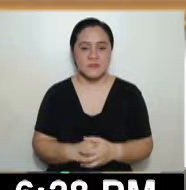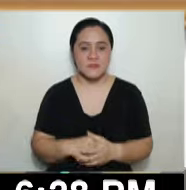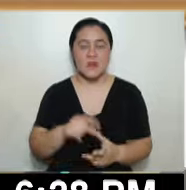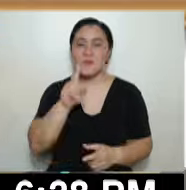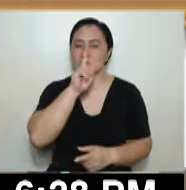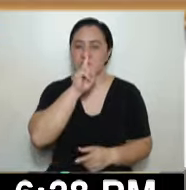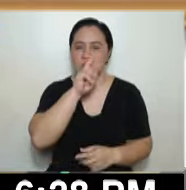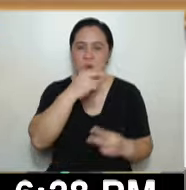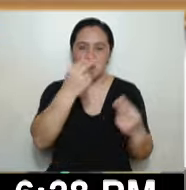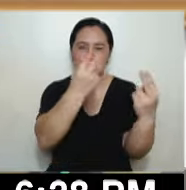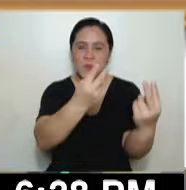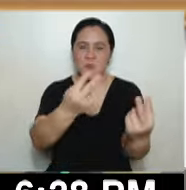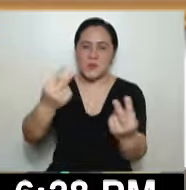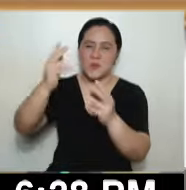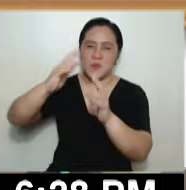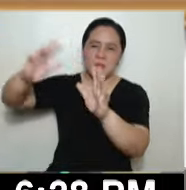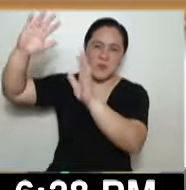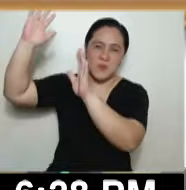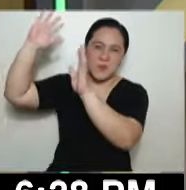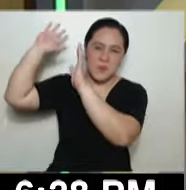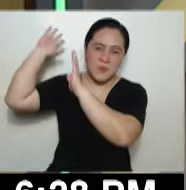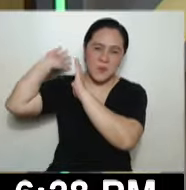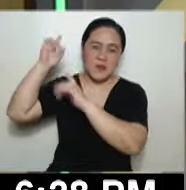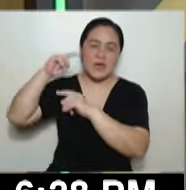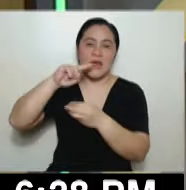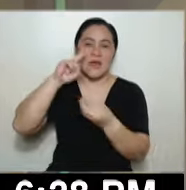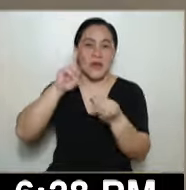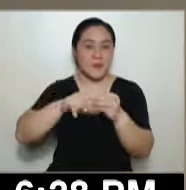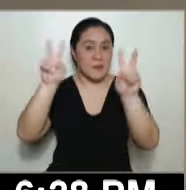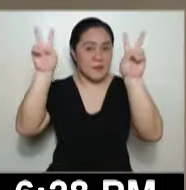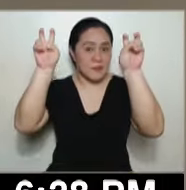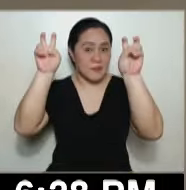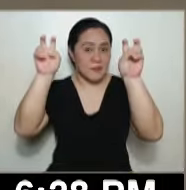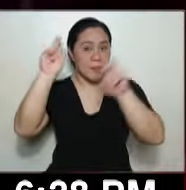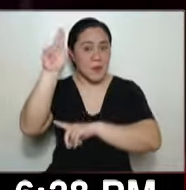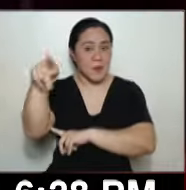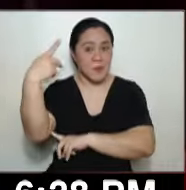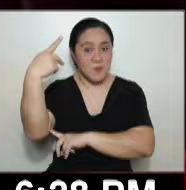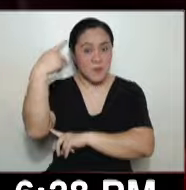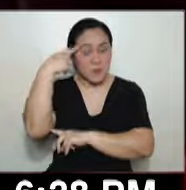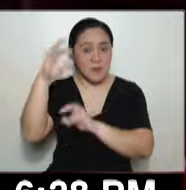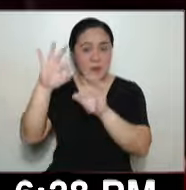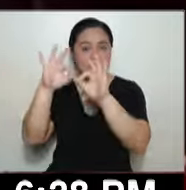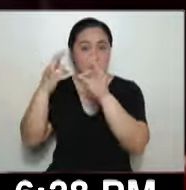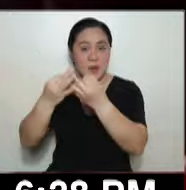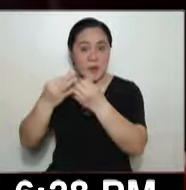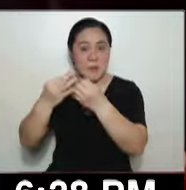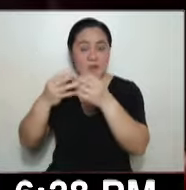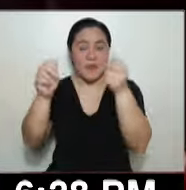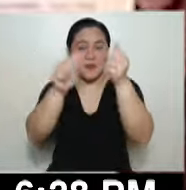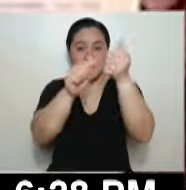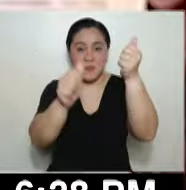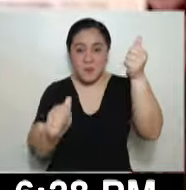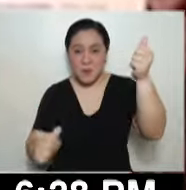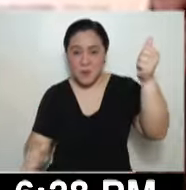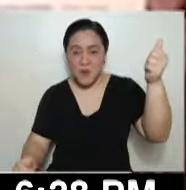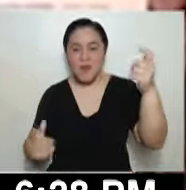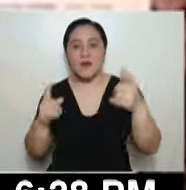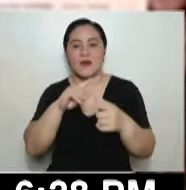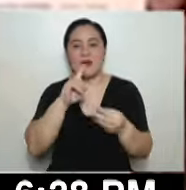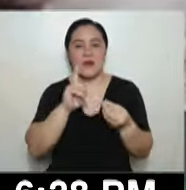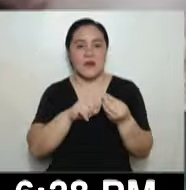natin problema ang mga political dynasties. Simula nung naipasa ang ating 1987 Constitution, simula